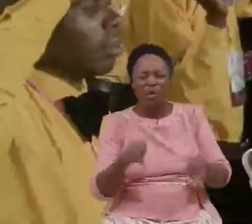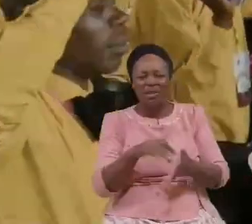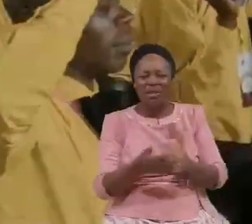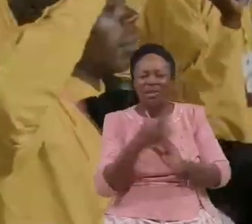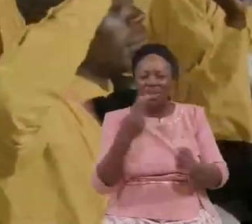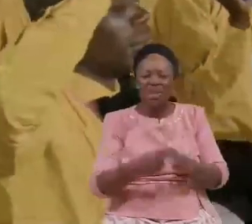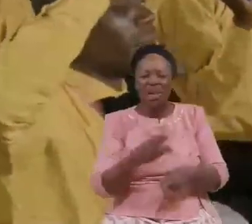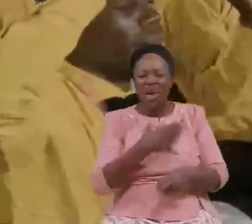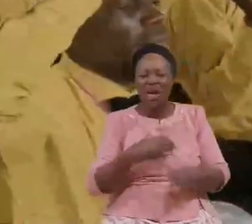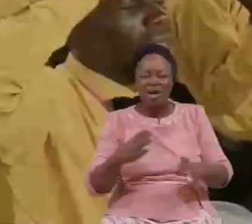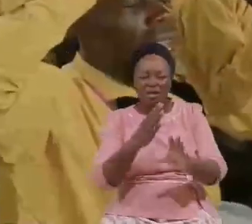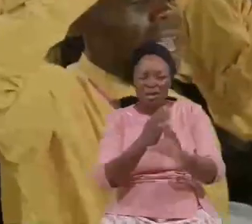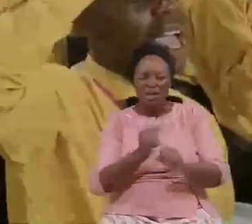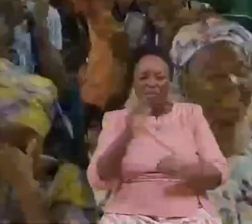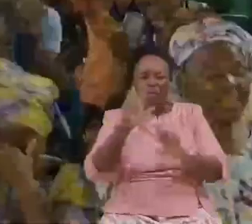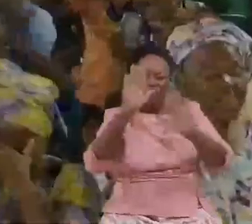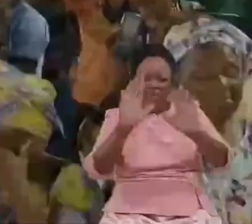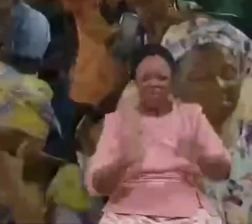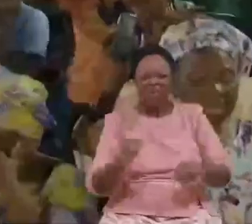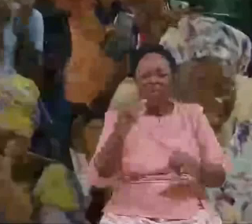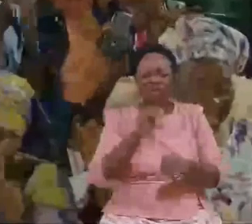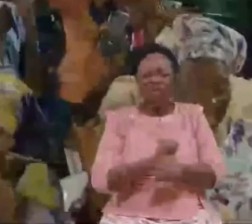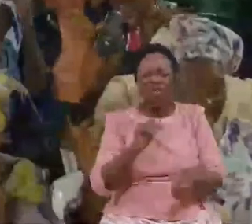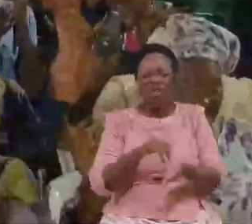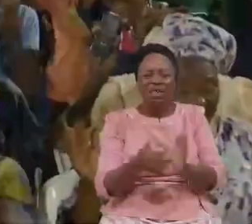au nom de Jésus